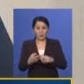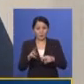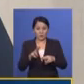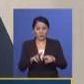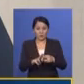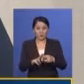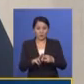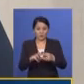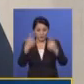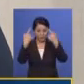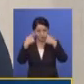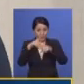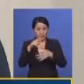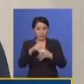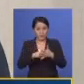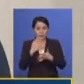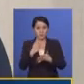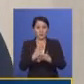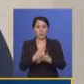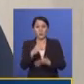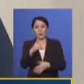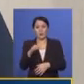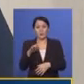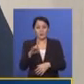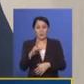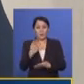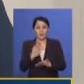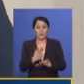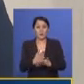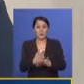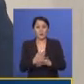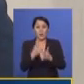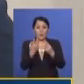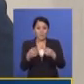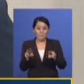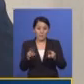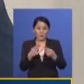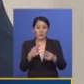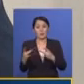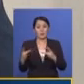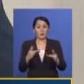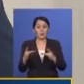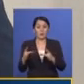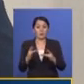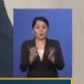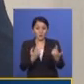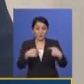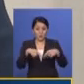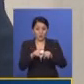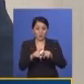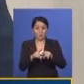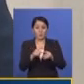кейбір техникалық себептерге байланысты, ол залдарға байланысты. Бірақ ол әнші жаңа концертті ұйымдастыратын